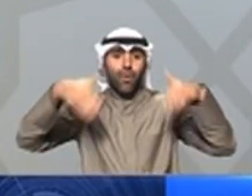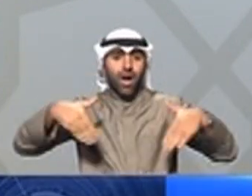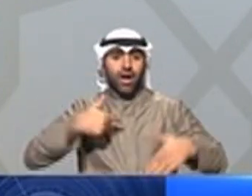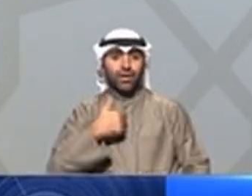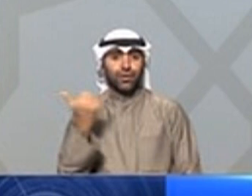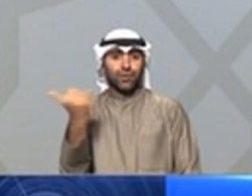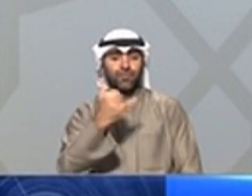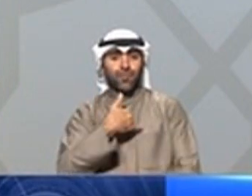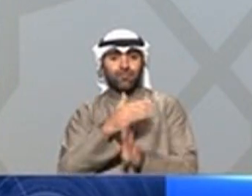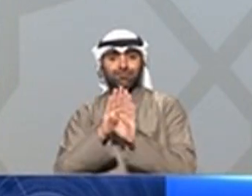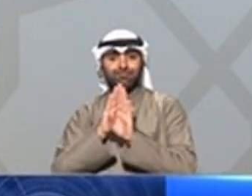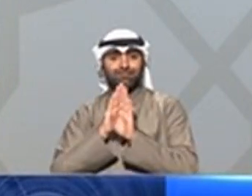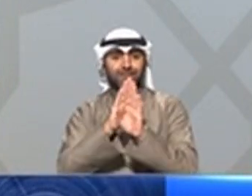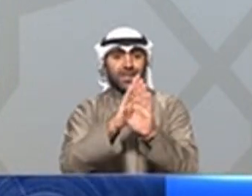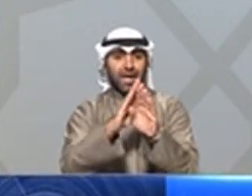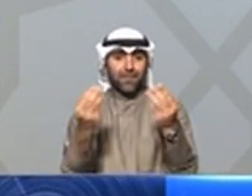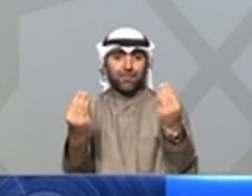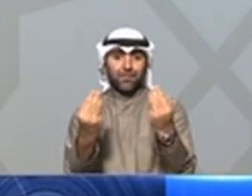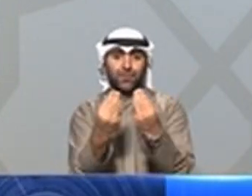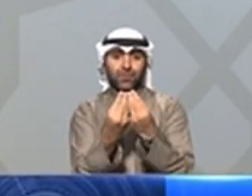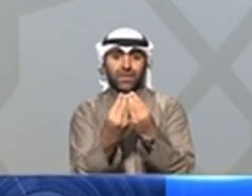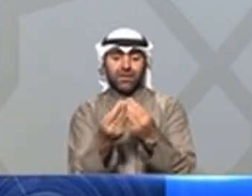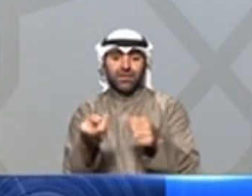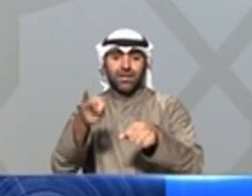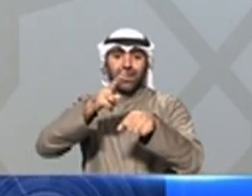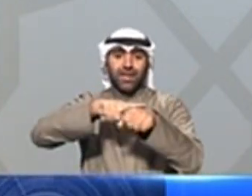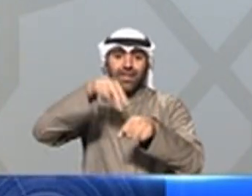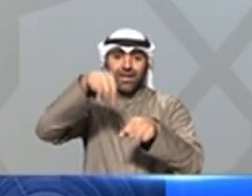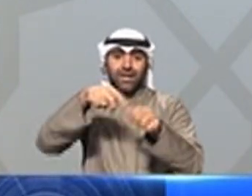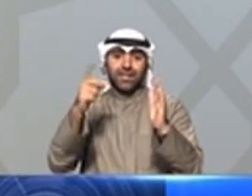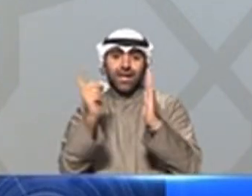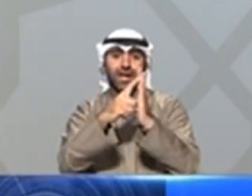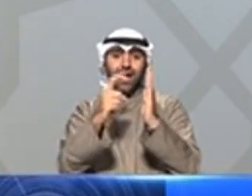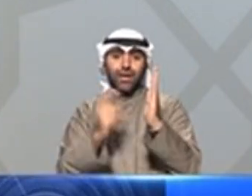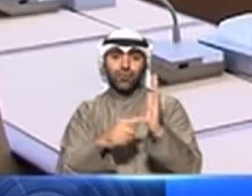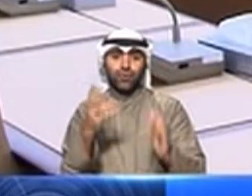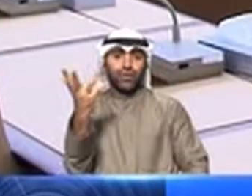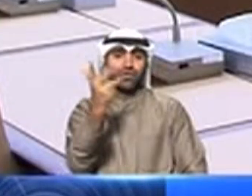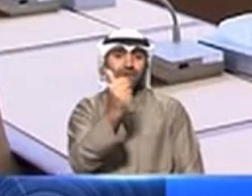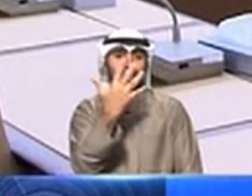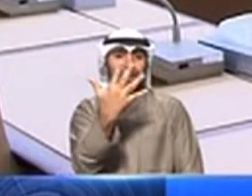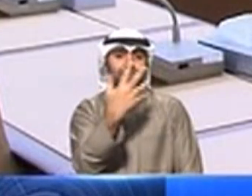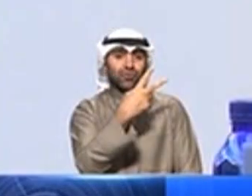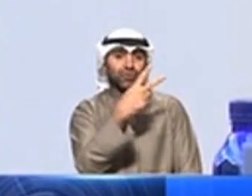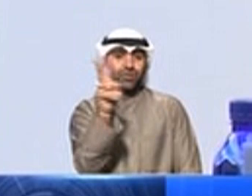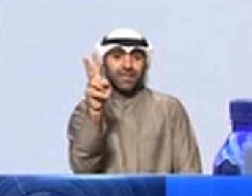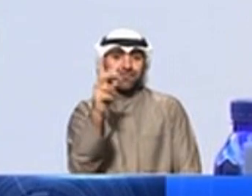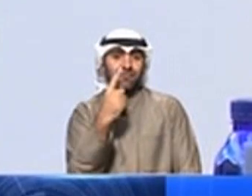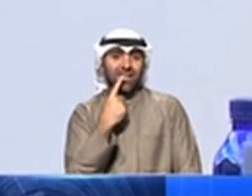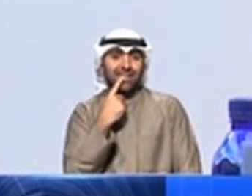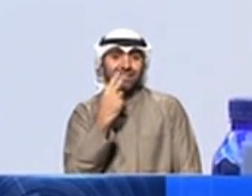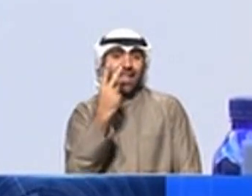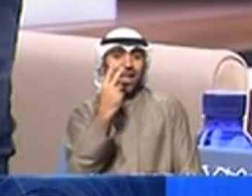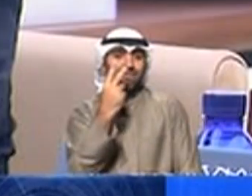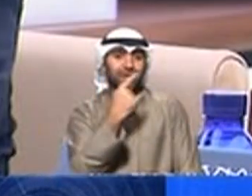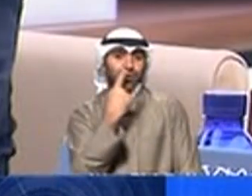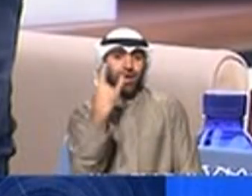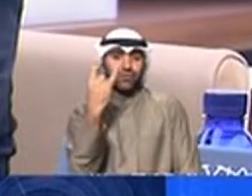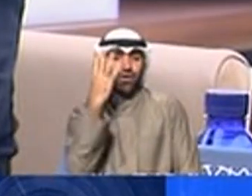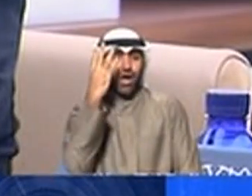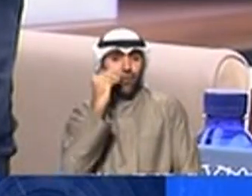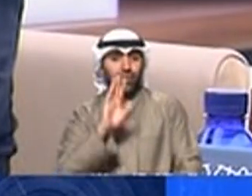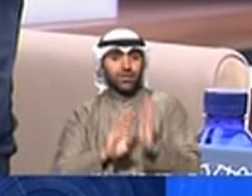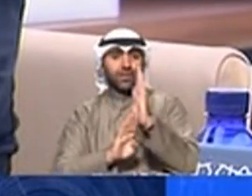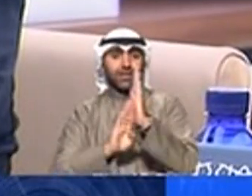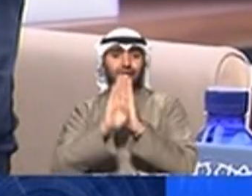أضفنا مادة فقرة ثالثة للمادة 25 من قانون 8 ل 2010. عدد من اللجان البرلمانية المؤقتة انتهت من تحديد